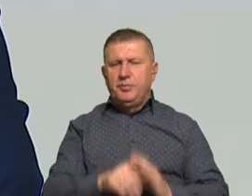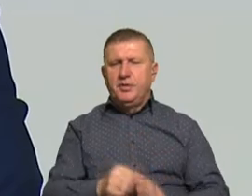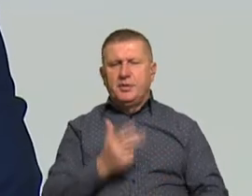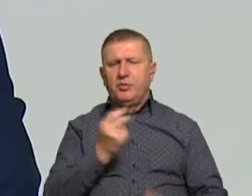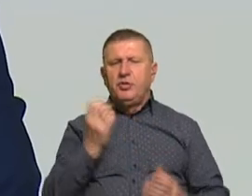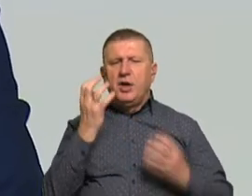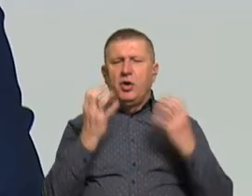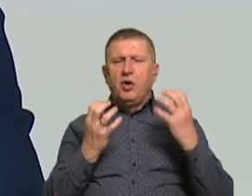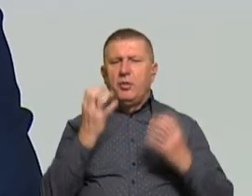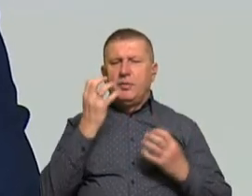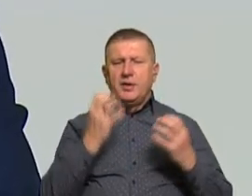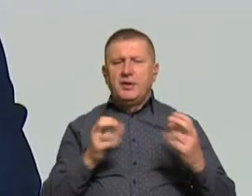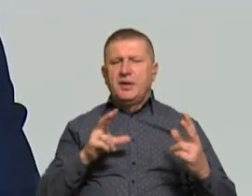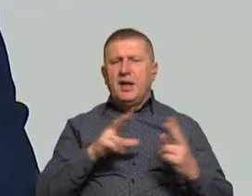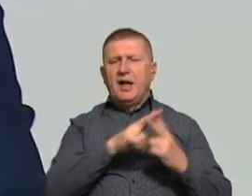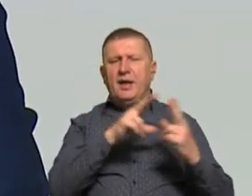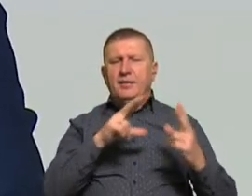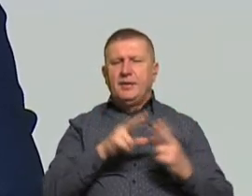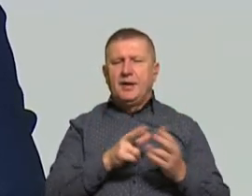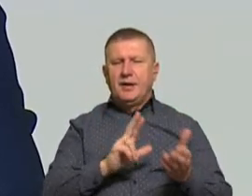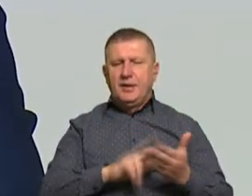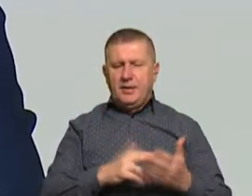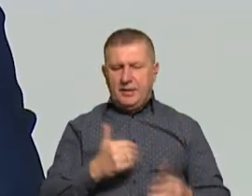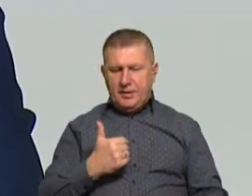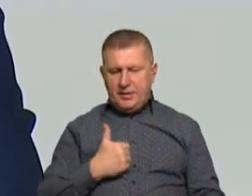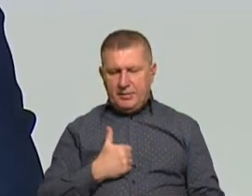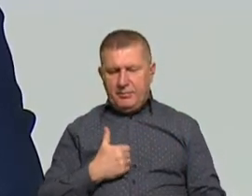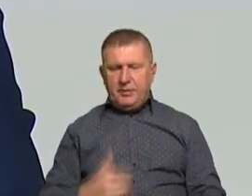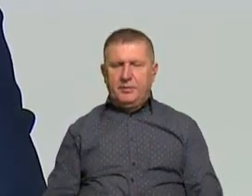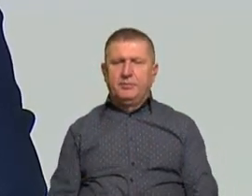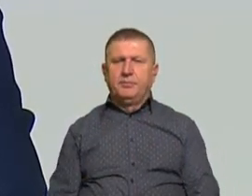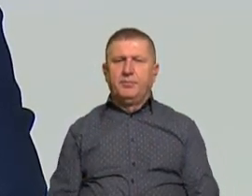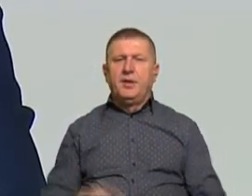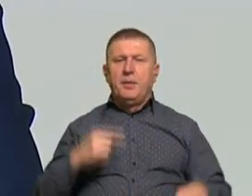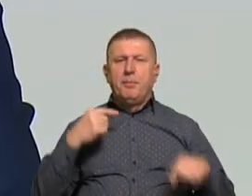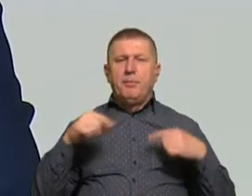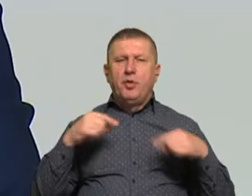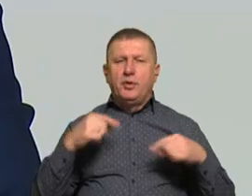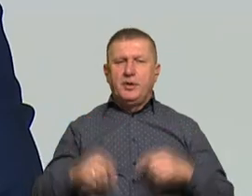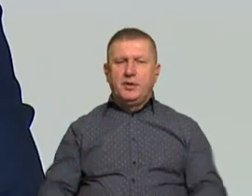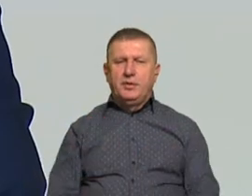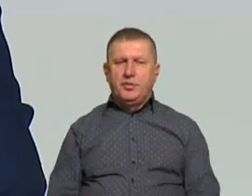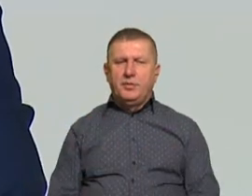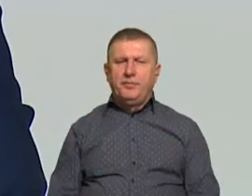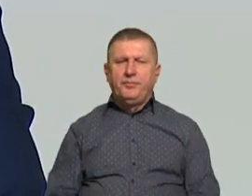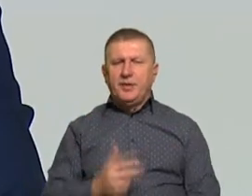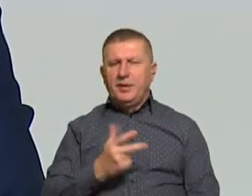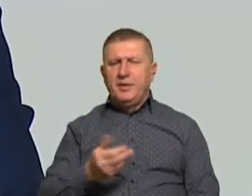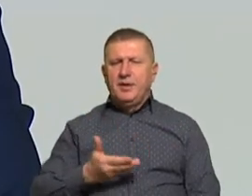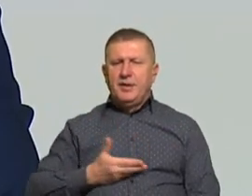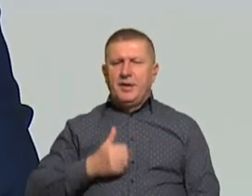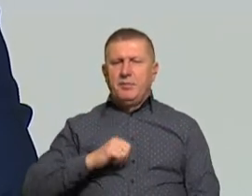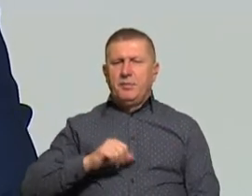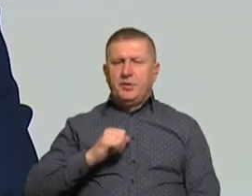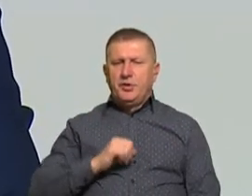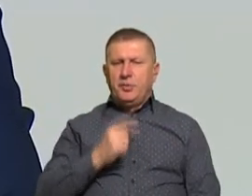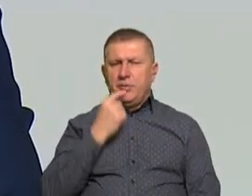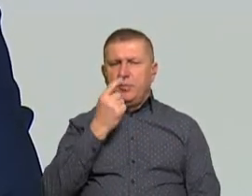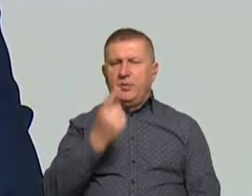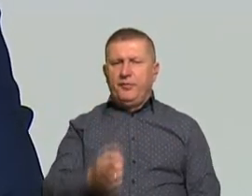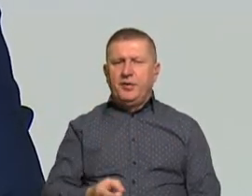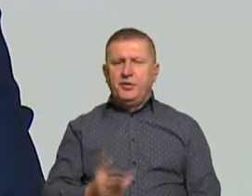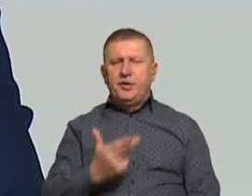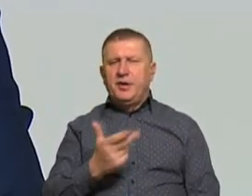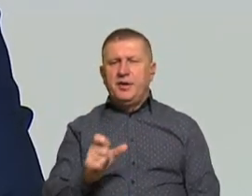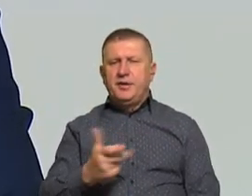to była tak na mnie. Taka jest taktyka polityczna. Nie dajmy sobie wmówić, że w tym mieście nic nam się